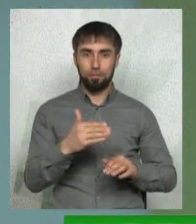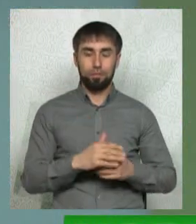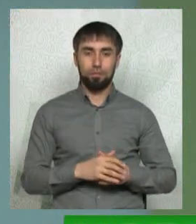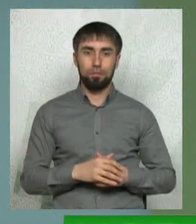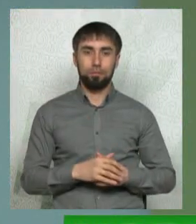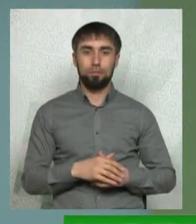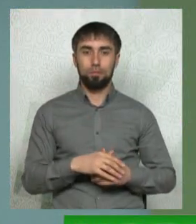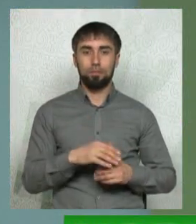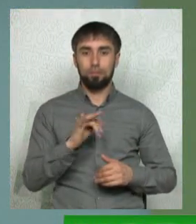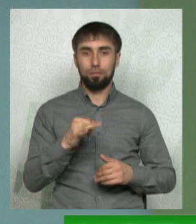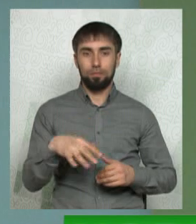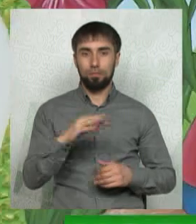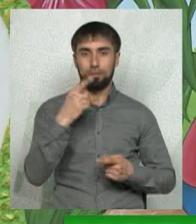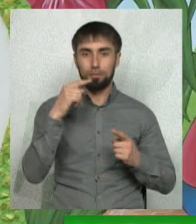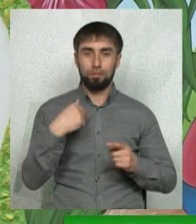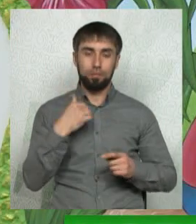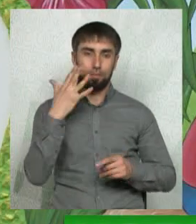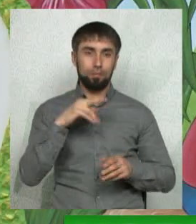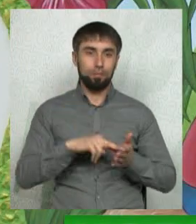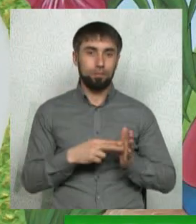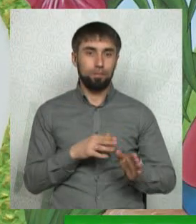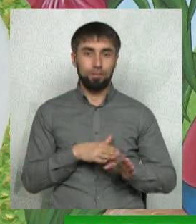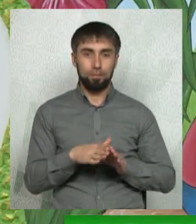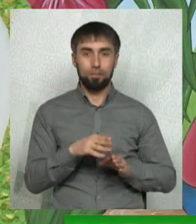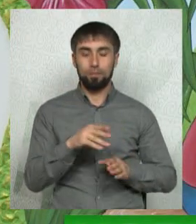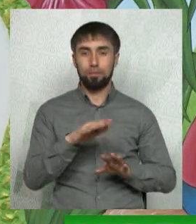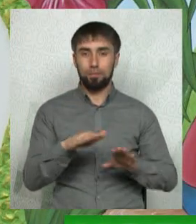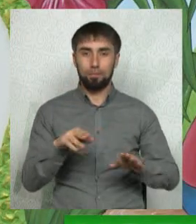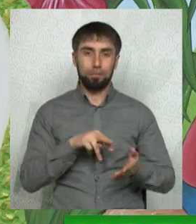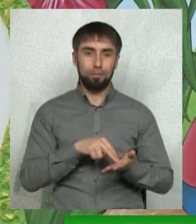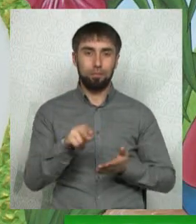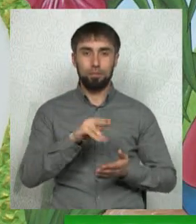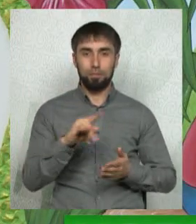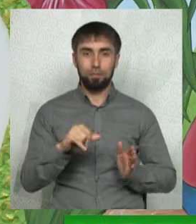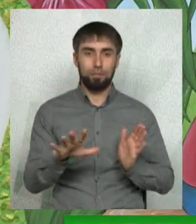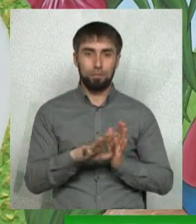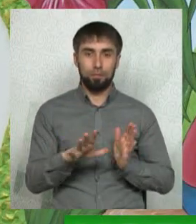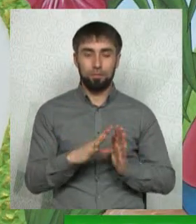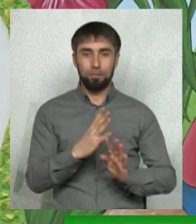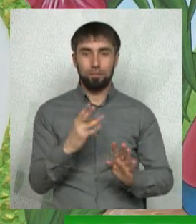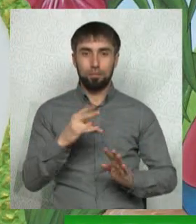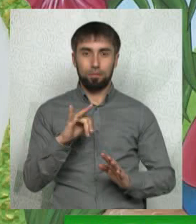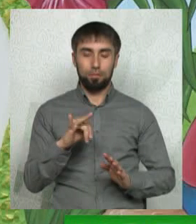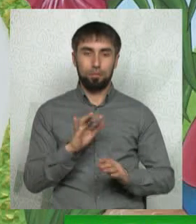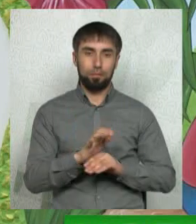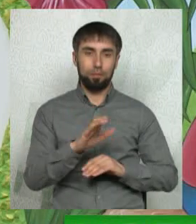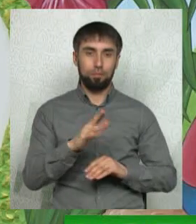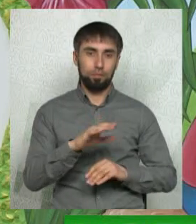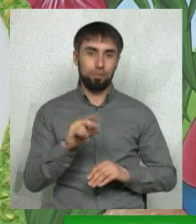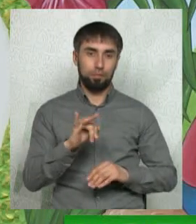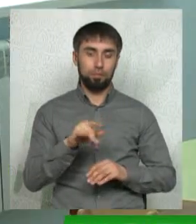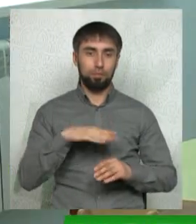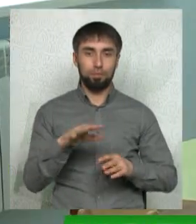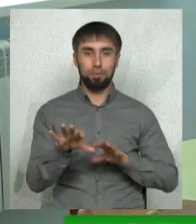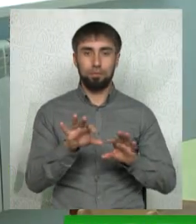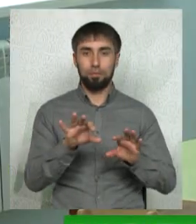Мы надеемся воплотить эти идеи в жизнь. Дети идут через электронную очередь по системе, они направляются в сад и потом уже будут